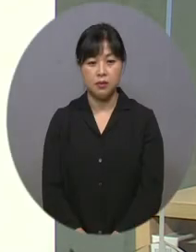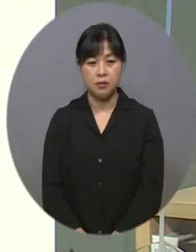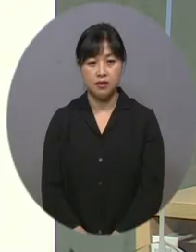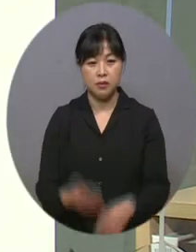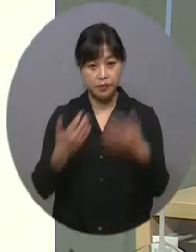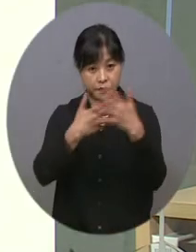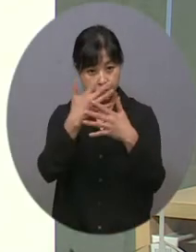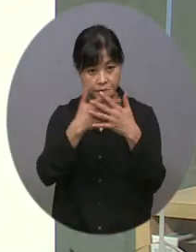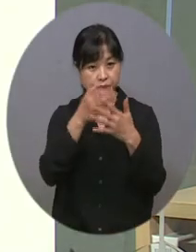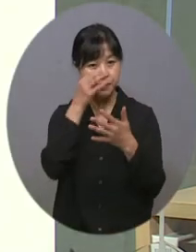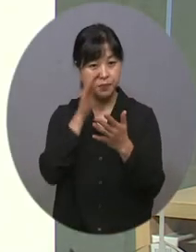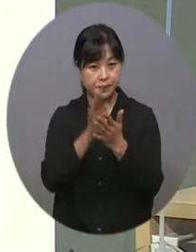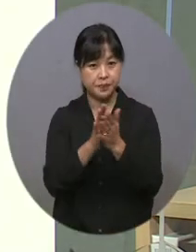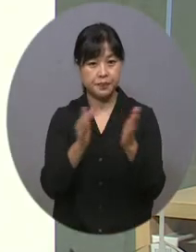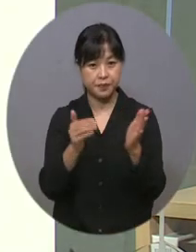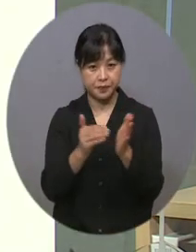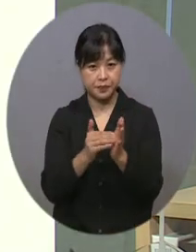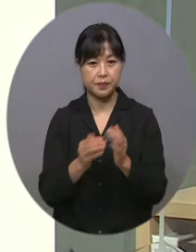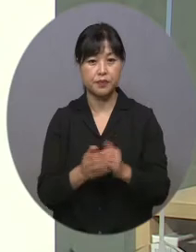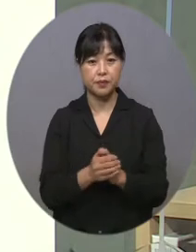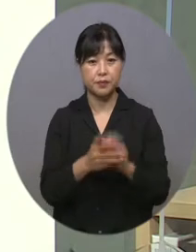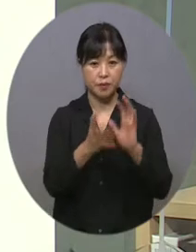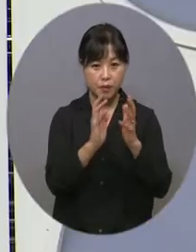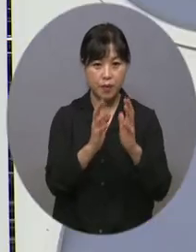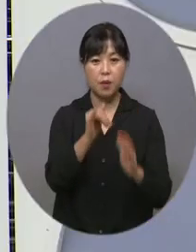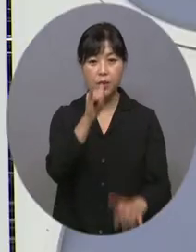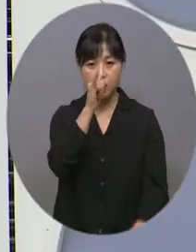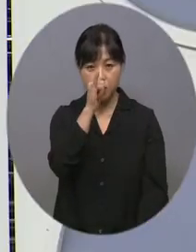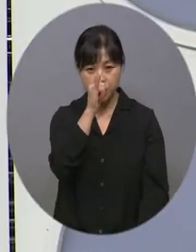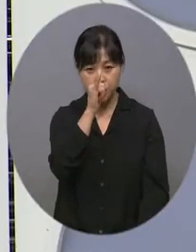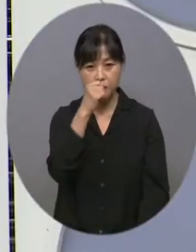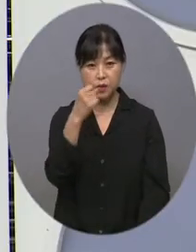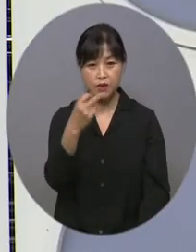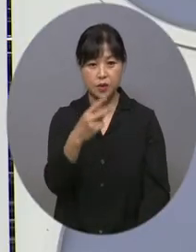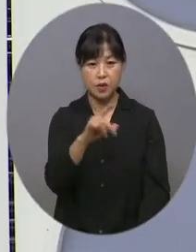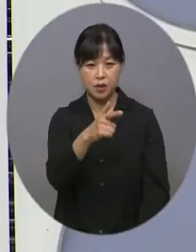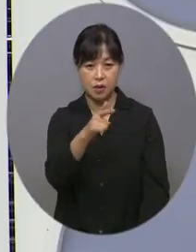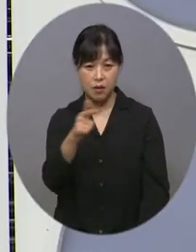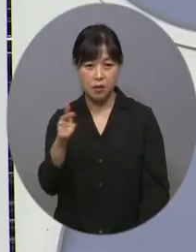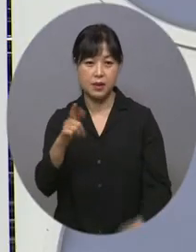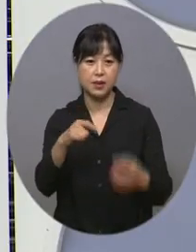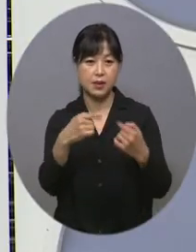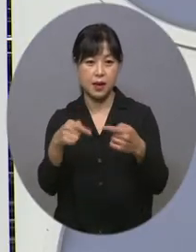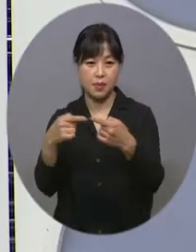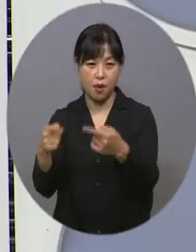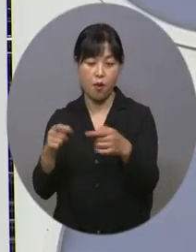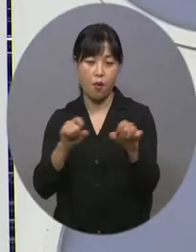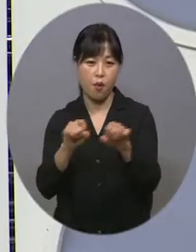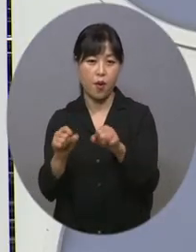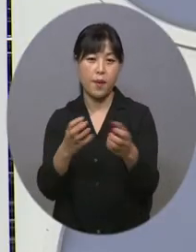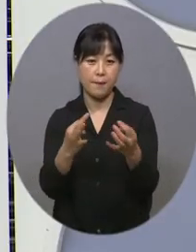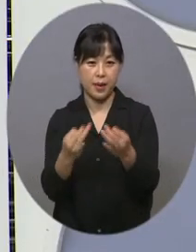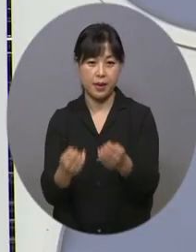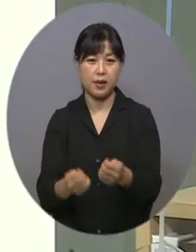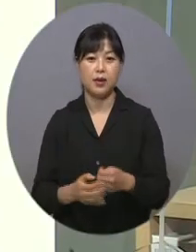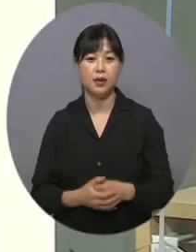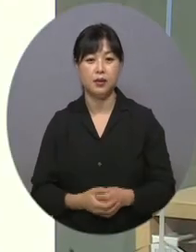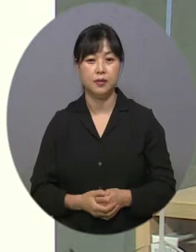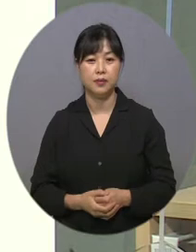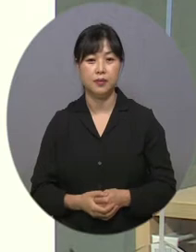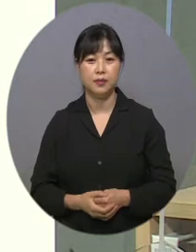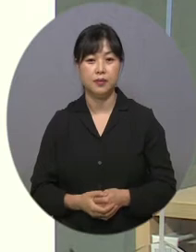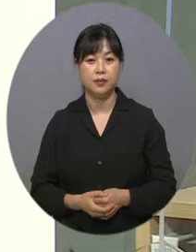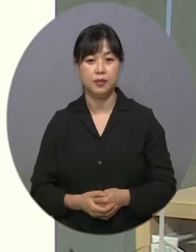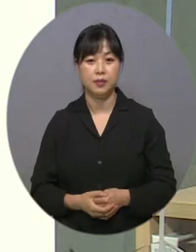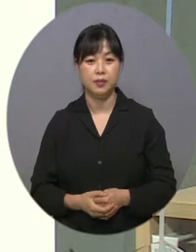영상을 봤는데 예. 많은 뭐 포럼도 하고 예. 뭐 이것저것 많이 참여를 하시네요. 예. 예.